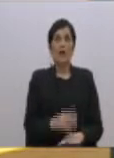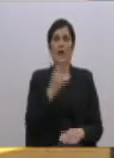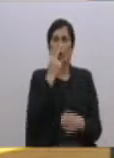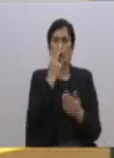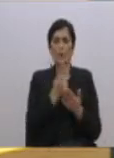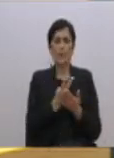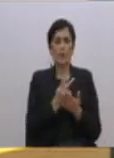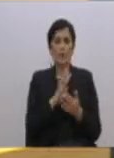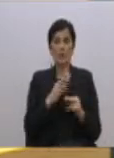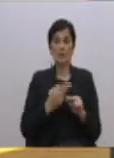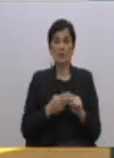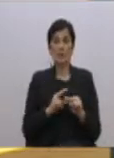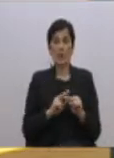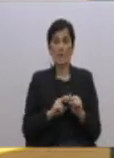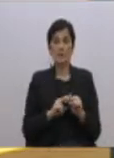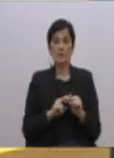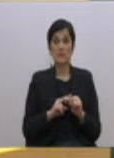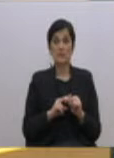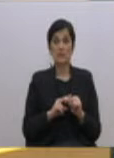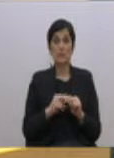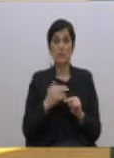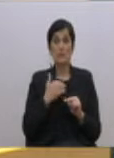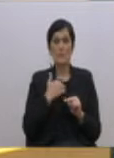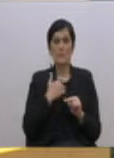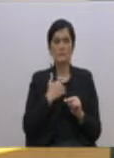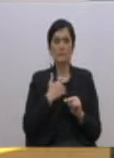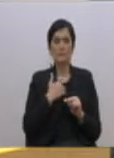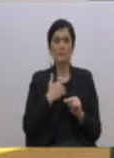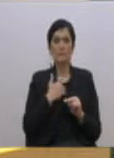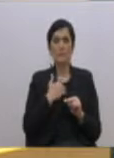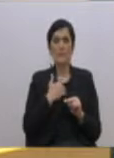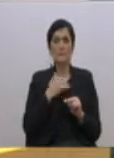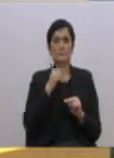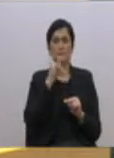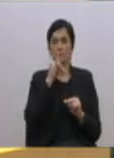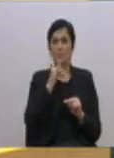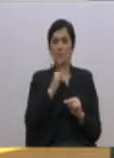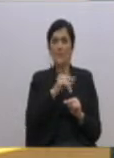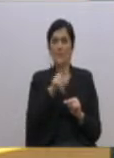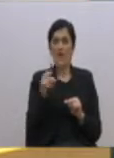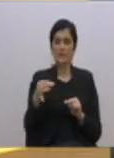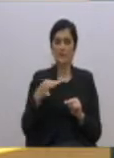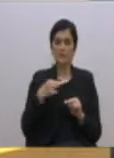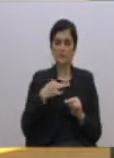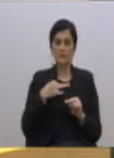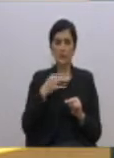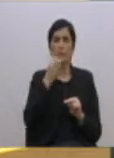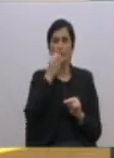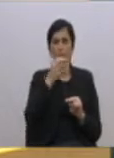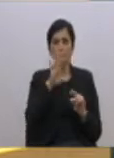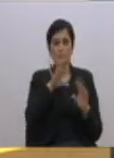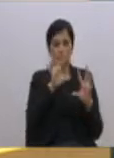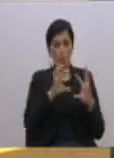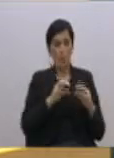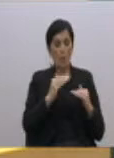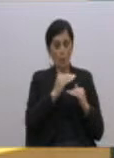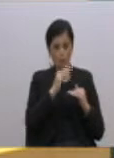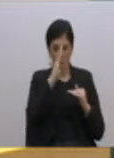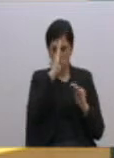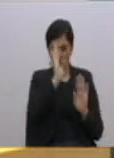მიუხედავად ამისა მე რო თვითონ ვერავინ ვერ გარეუბნება რომ არა კაი კონსტიტუციას თავი